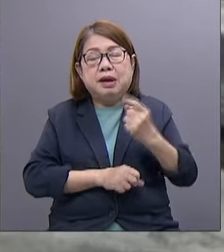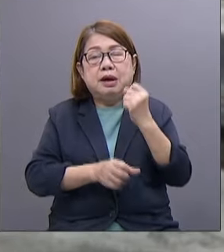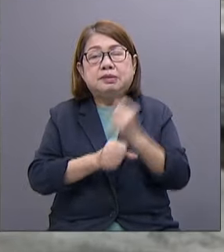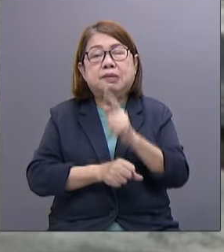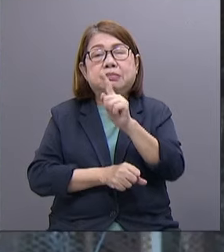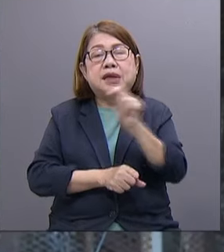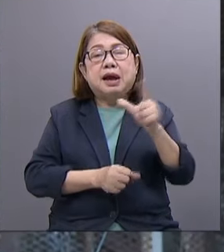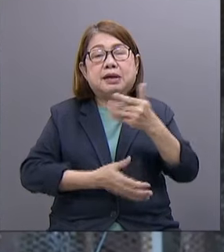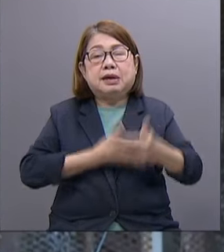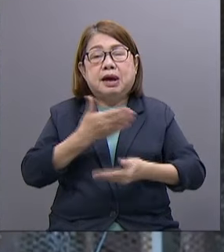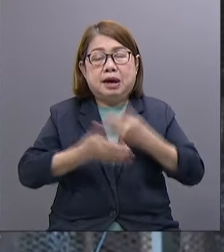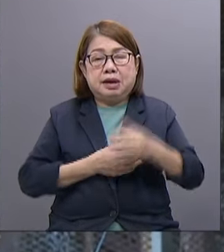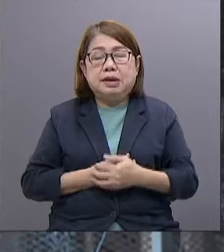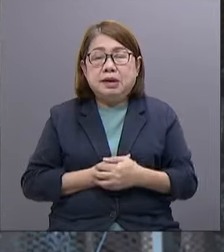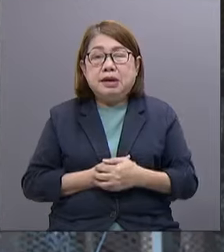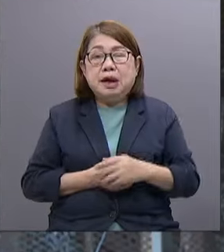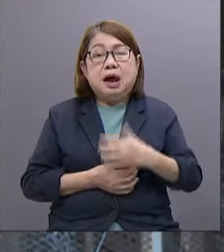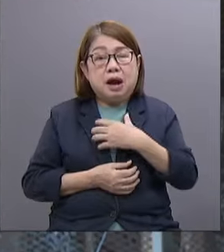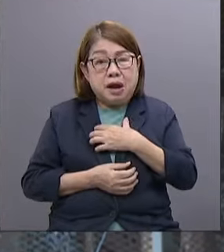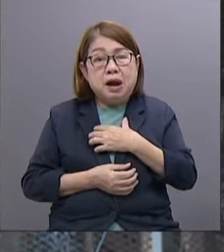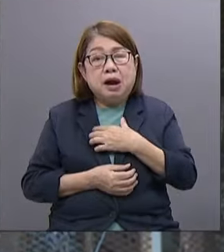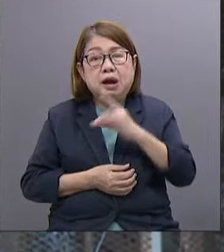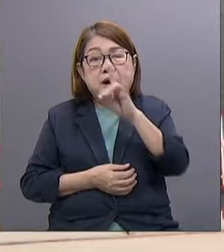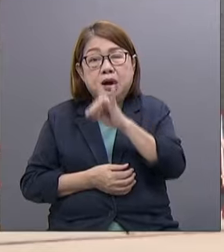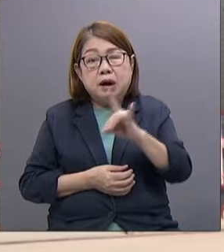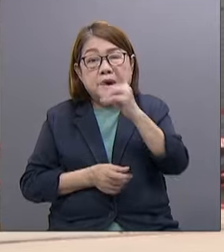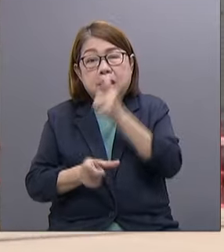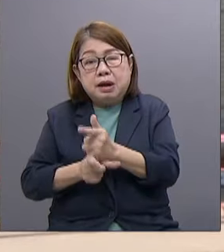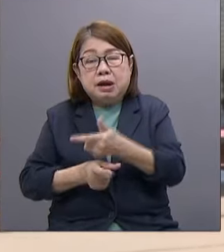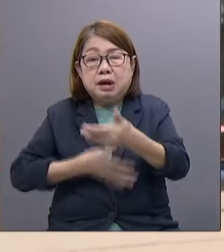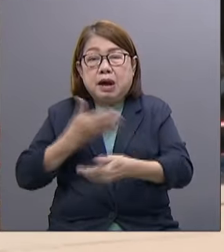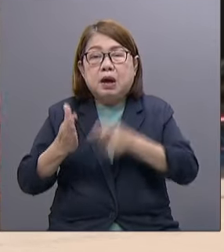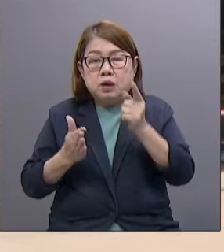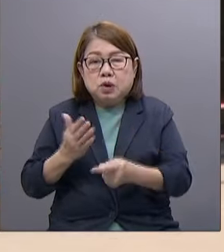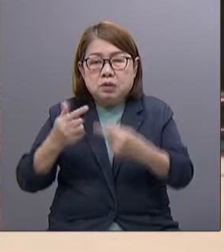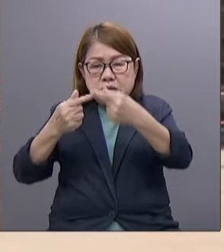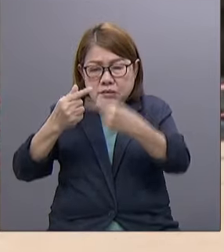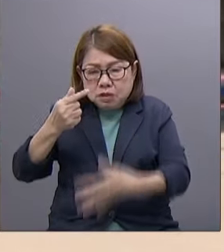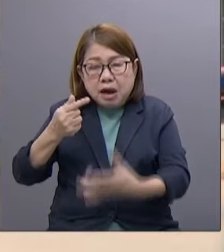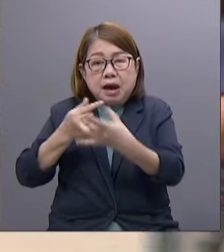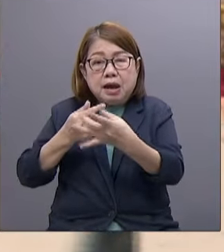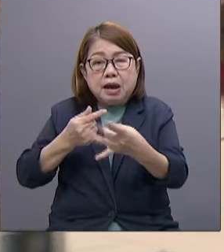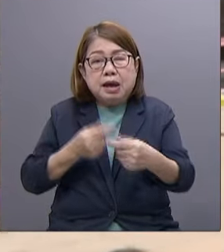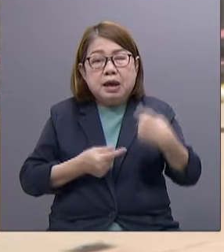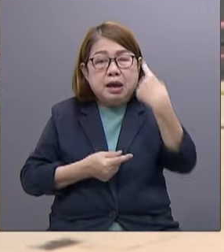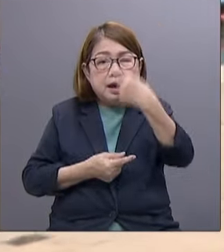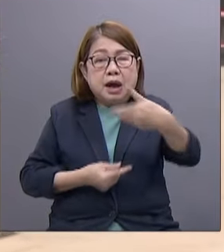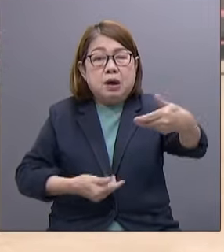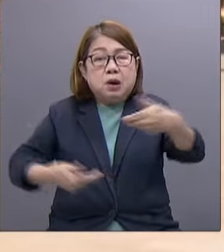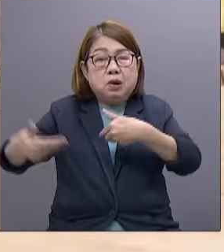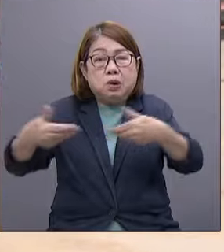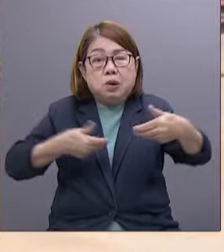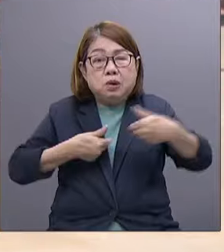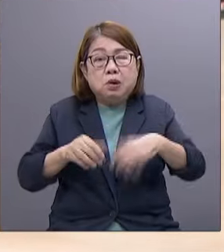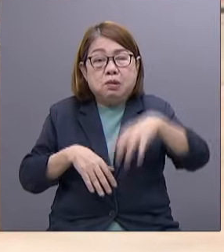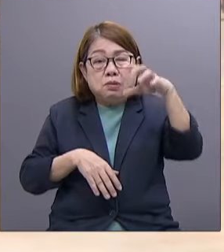เน้นเรื่องเลี้ยงสัตว์ก็ต้องมีรายละเอียดอ่ะว่าต้องมีดับเพลิงยังไงแต่ละรานที่จะมาขอเปิดกิจการก็ต้องขอ